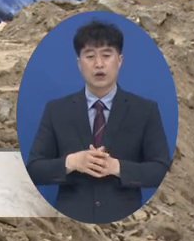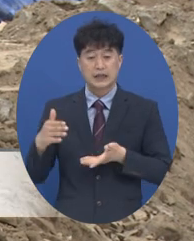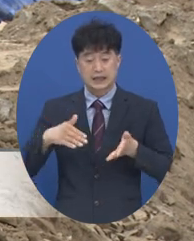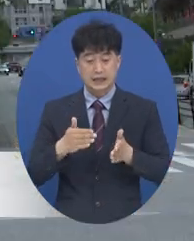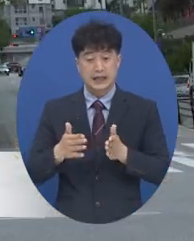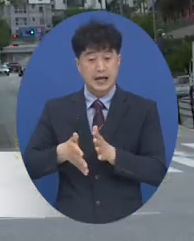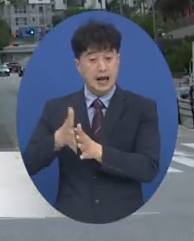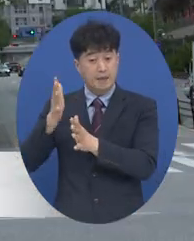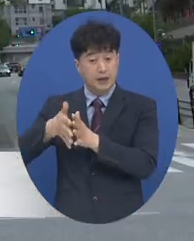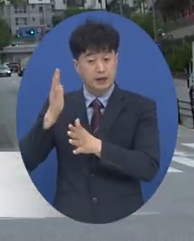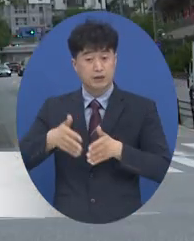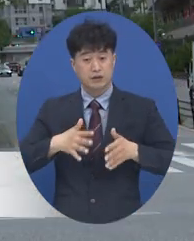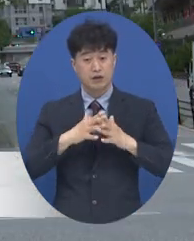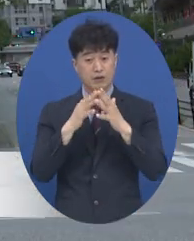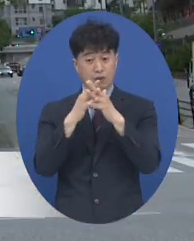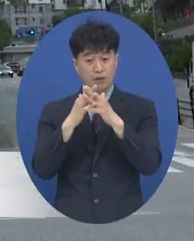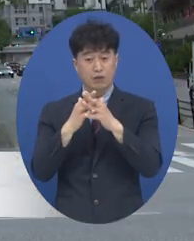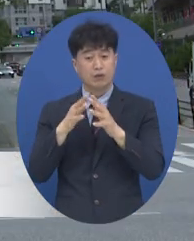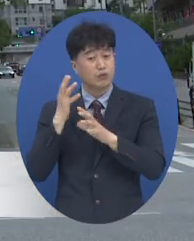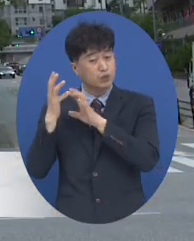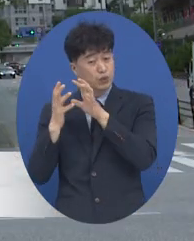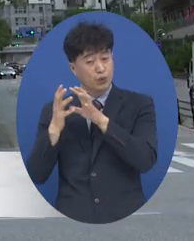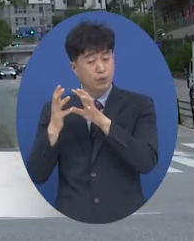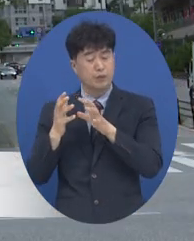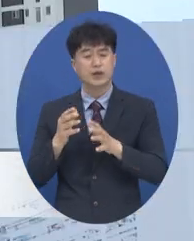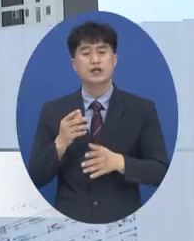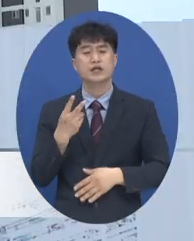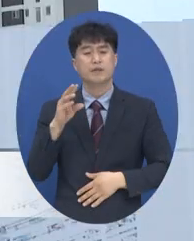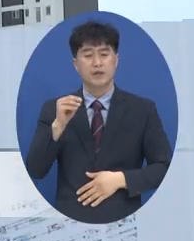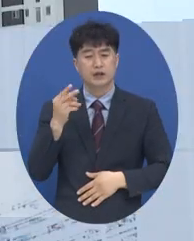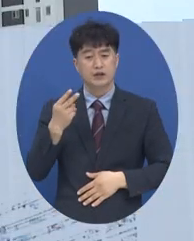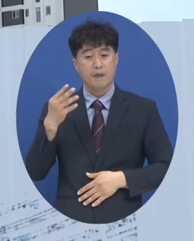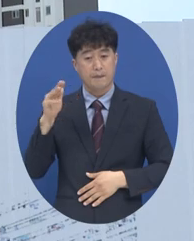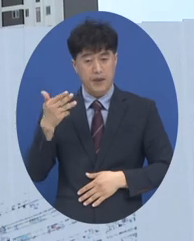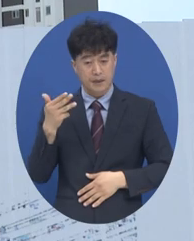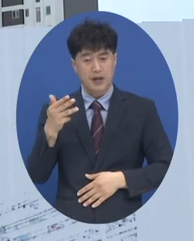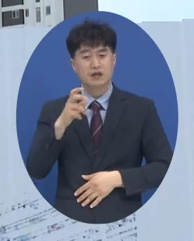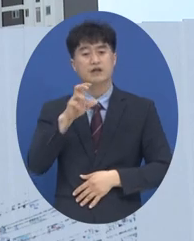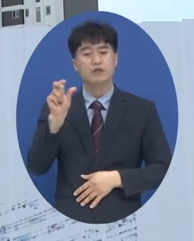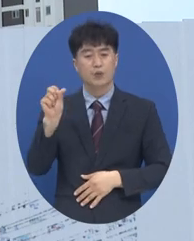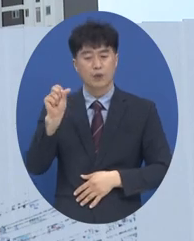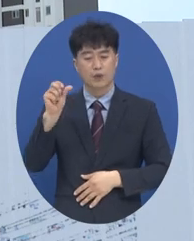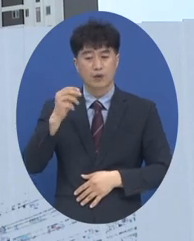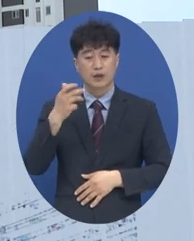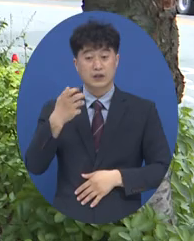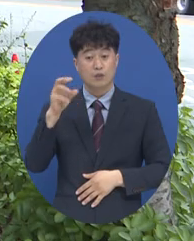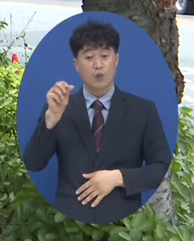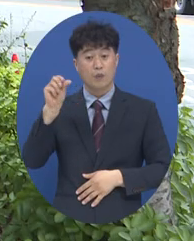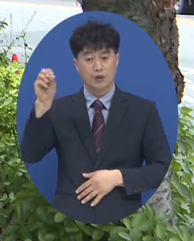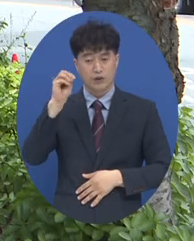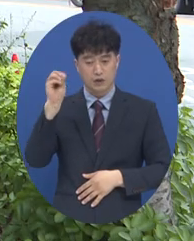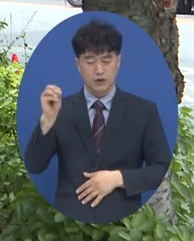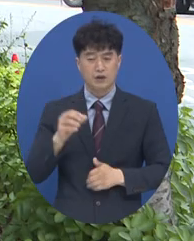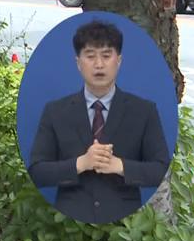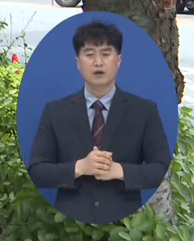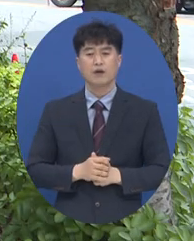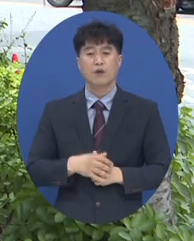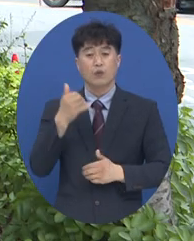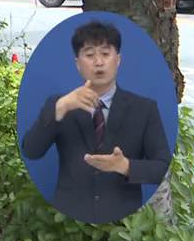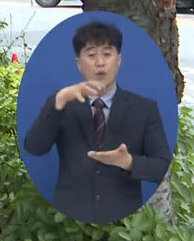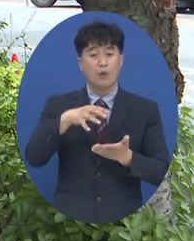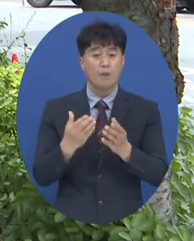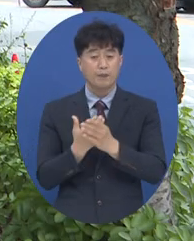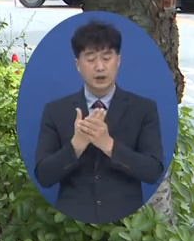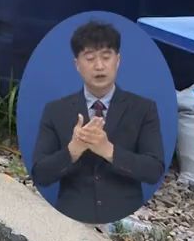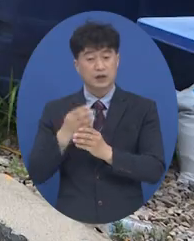중 도로나 아파트 건축에 따른 소음 민원이 2만 2,800여 건으로 75%에 달하는 상황.